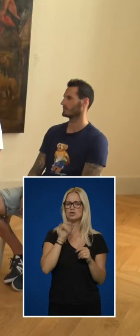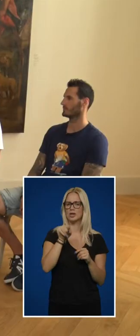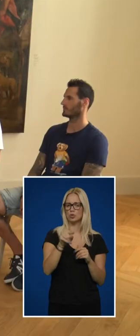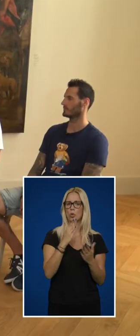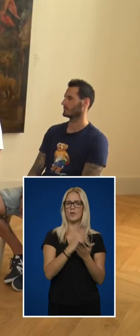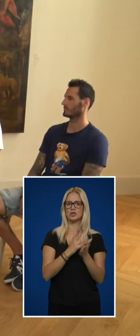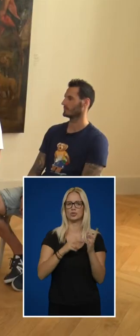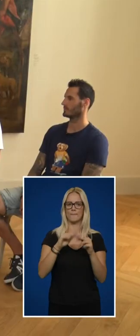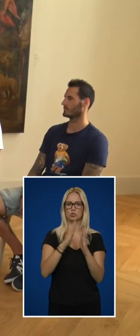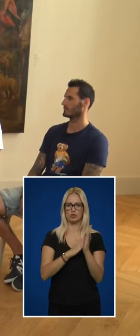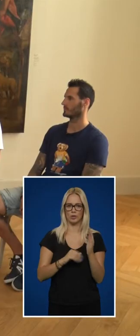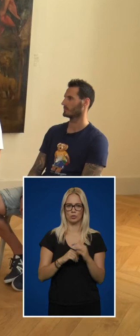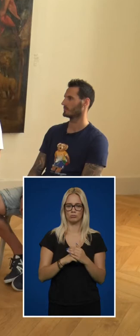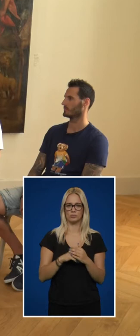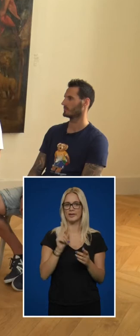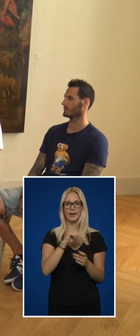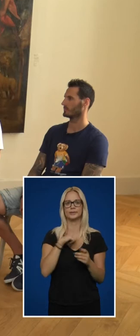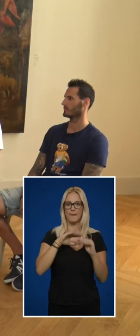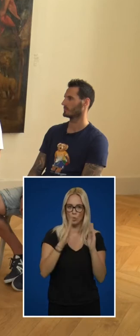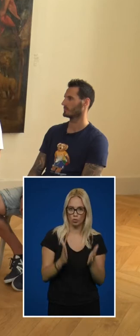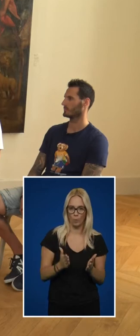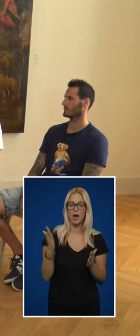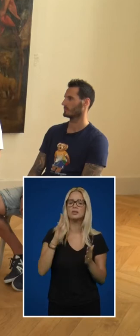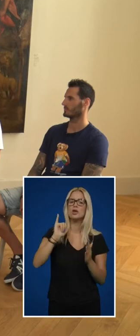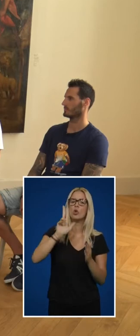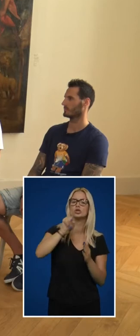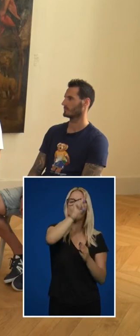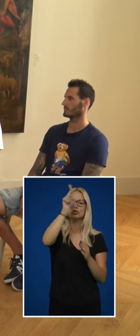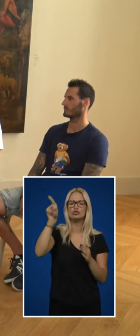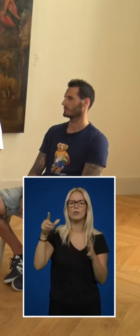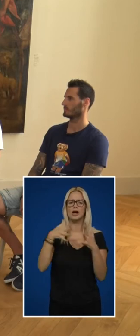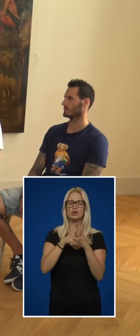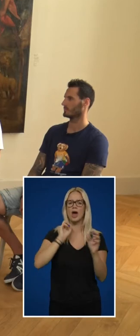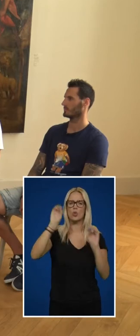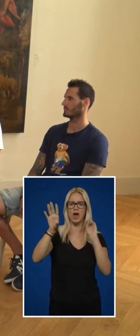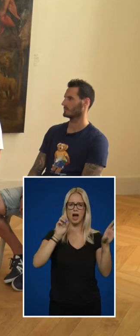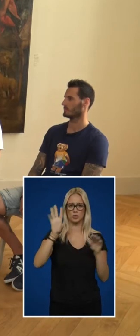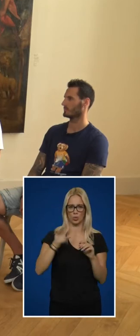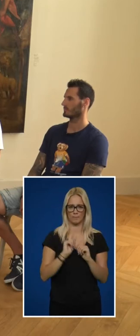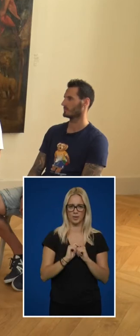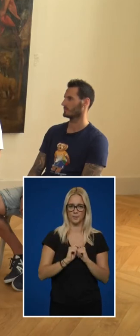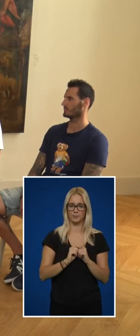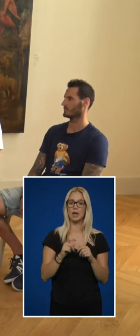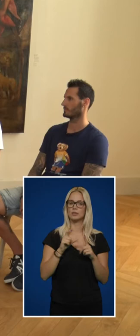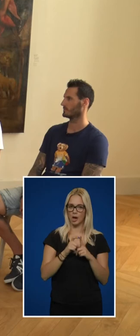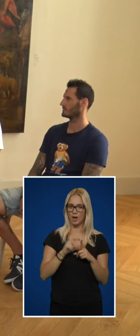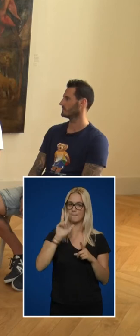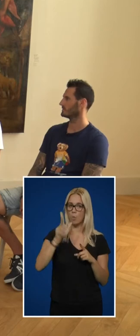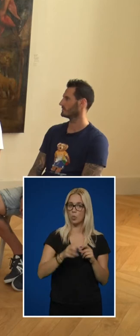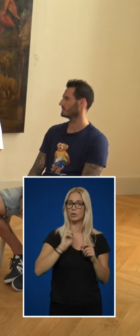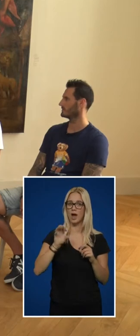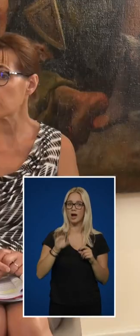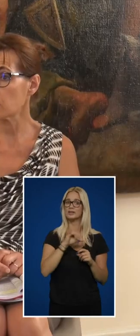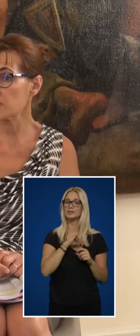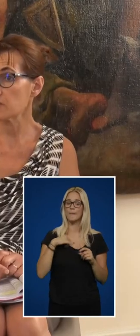tome na početku, osim doma, gdje mogu još građani odlagati otpad? Pa da ponovimo. Da. Dakle,